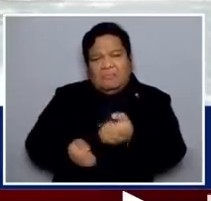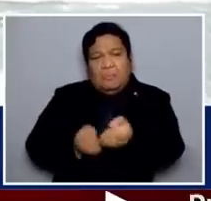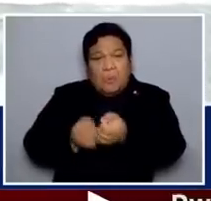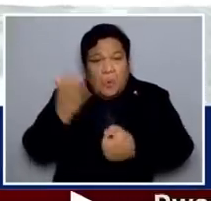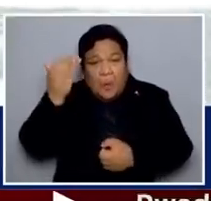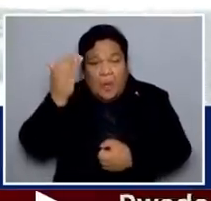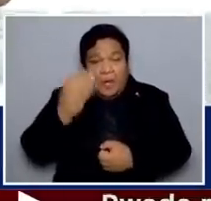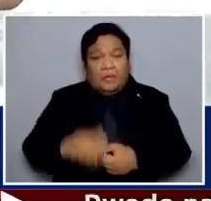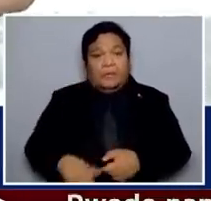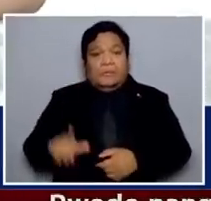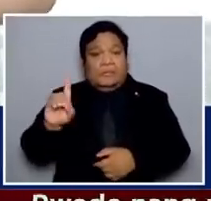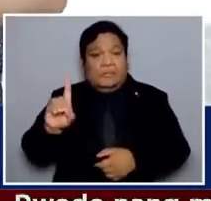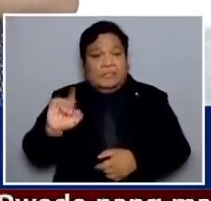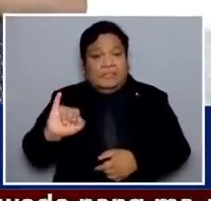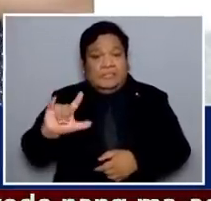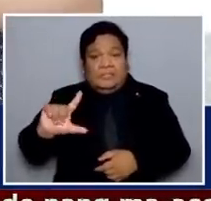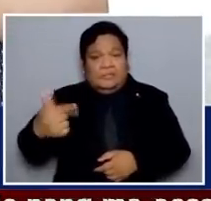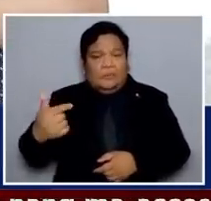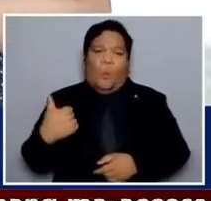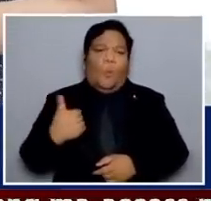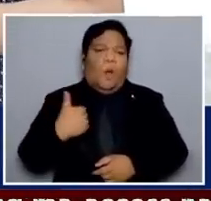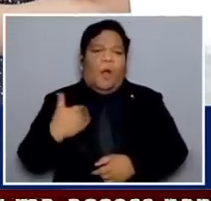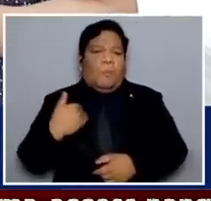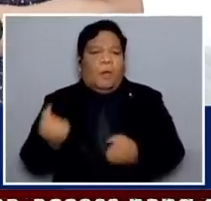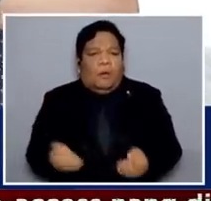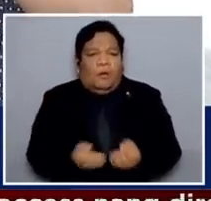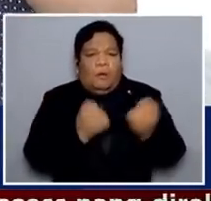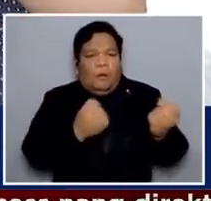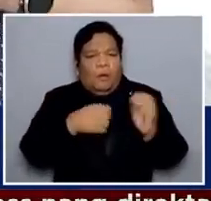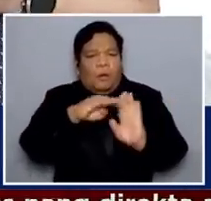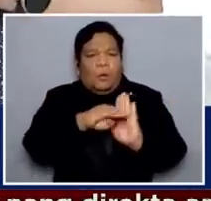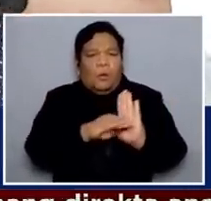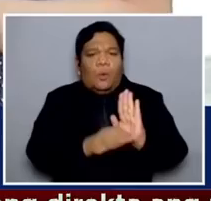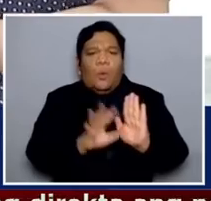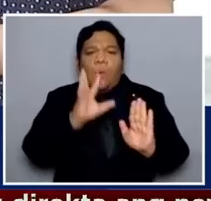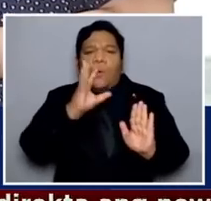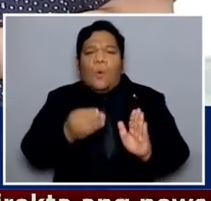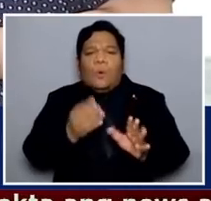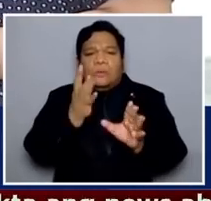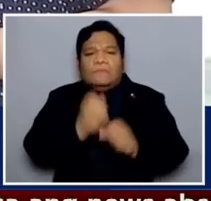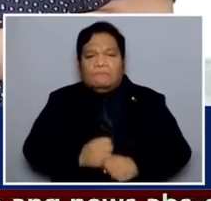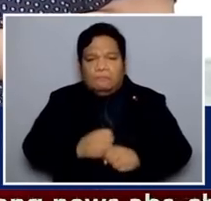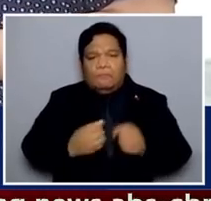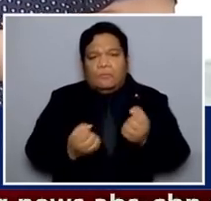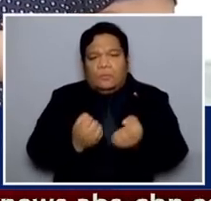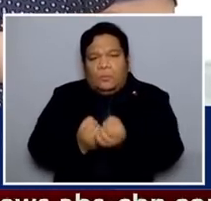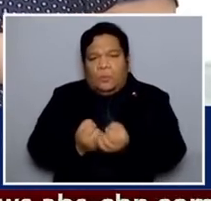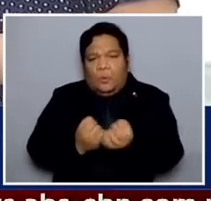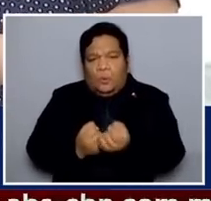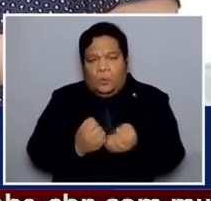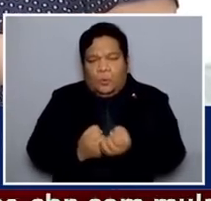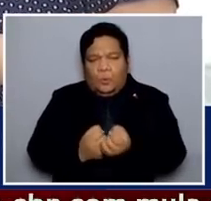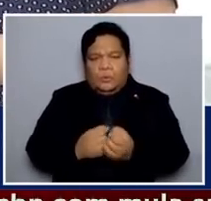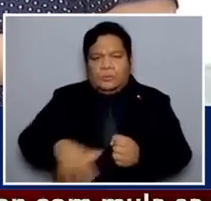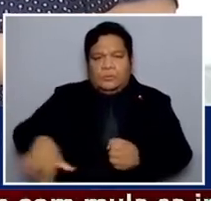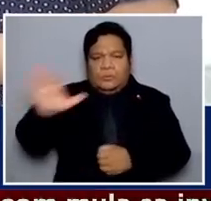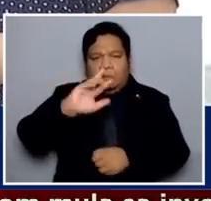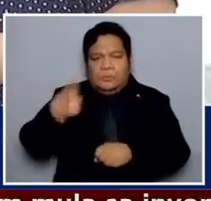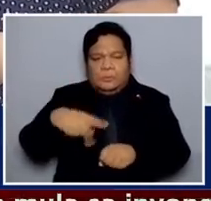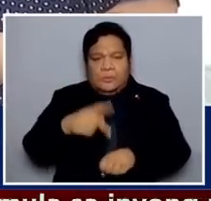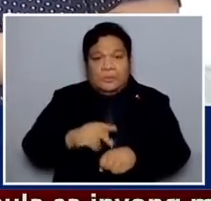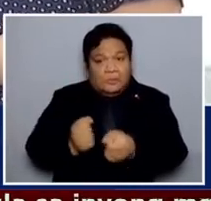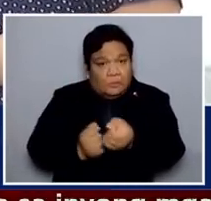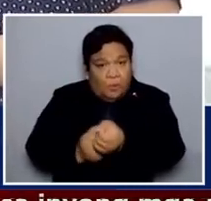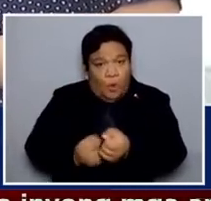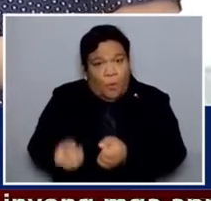DILG ng listahan ng mga kwalipikadong benepisyaryo sa buong bansa na makakatanggap ng 6,500